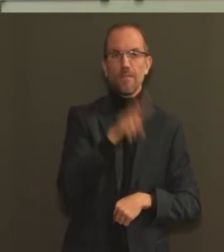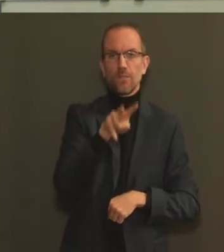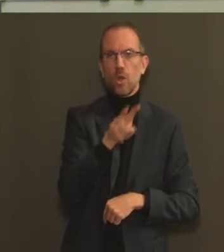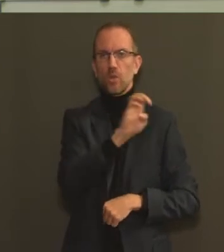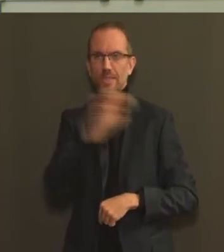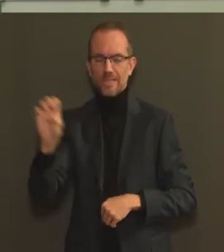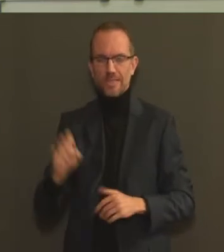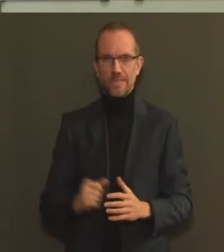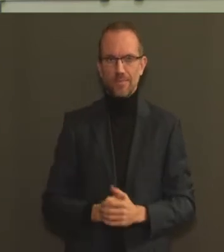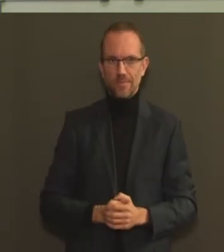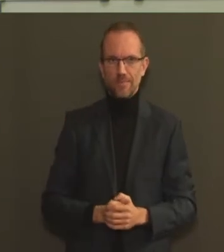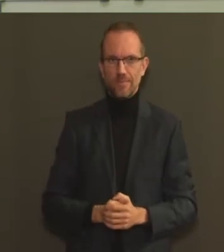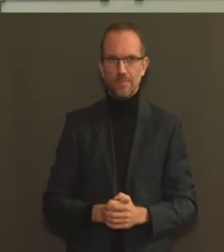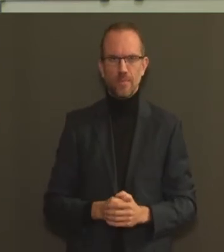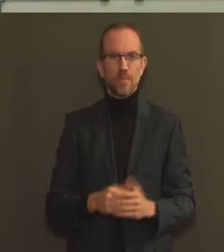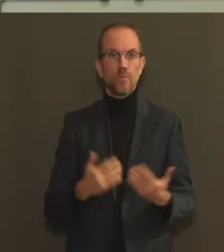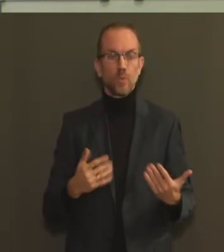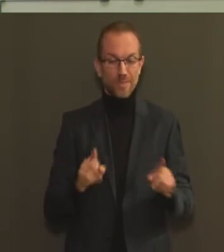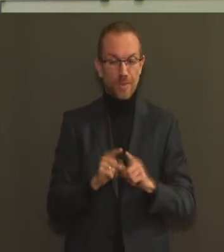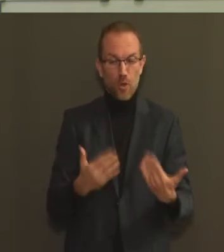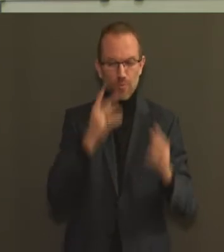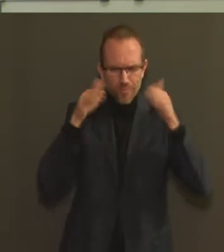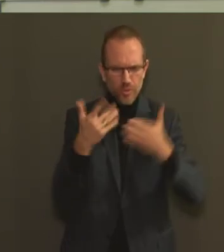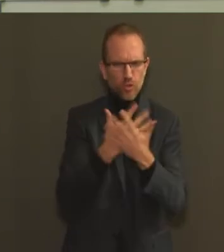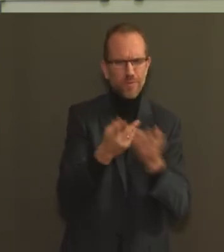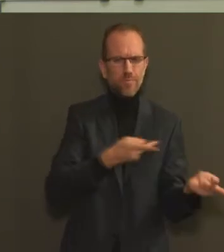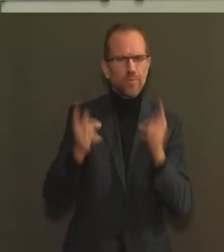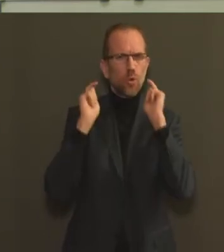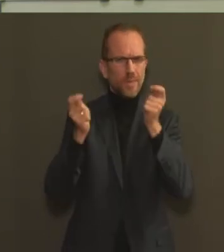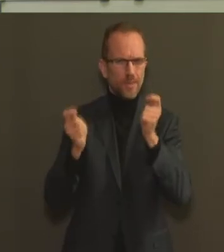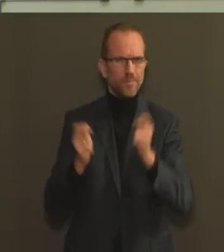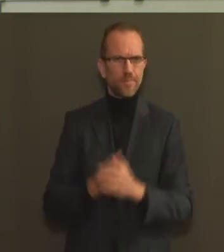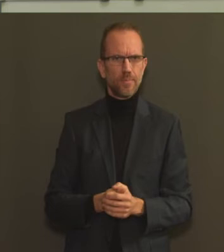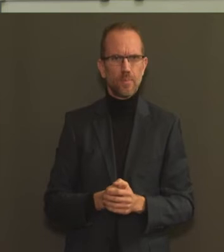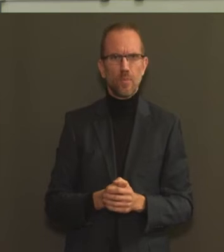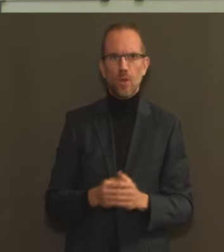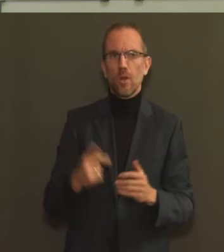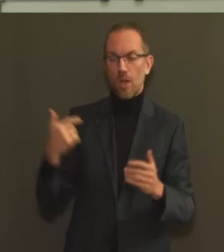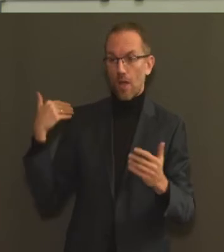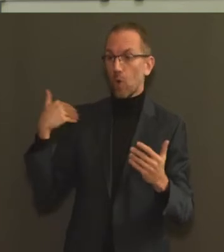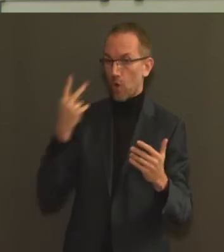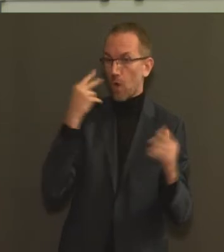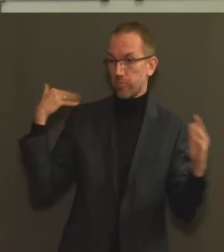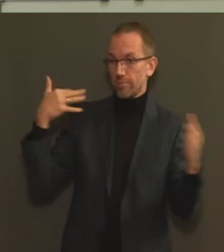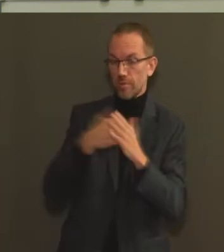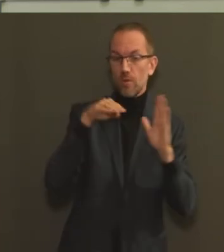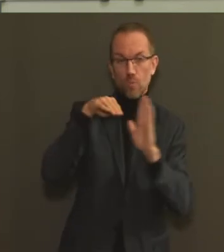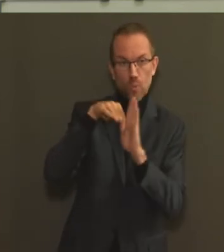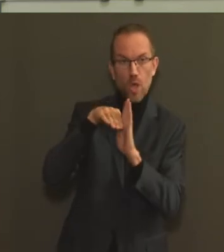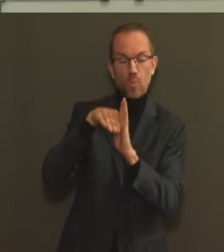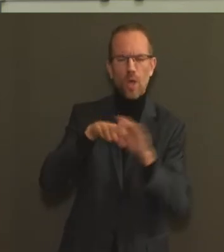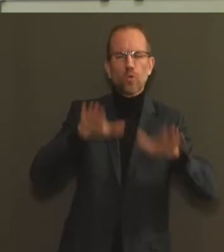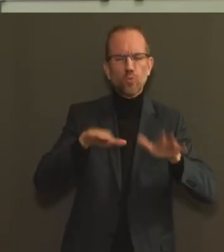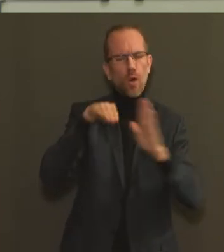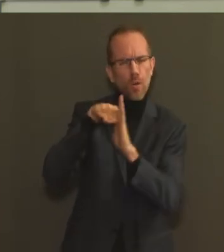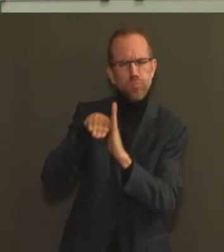aux hospitalisations cette fois-ci, elles continuent lentement, mais elles continuent à diminuer. Et on a eu moins